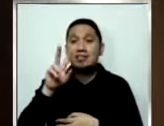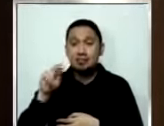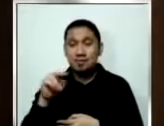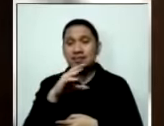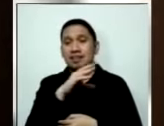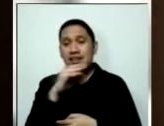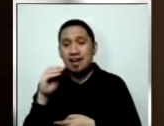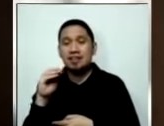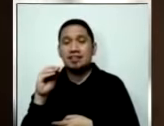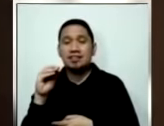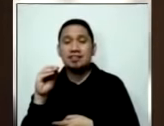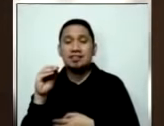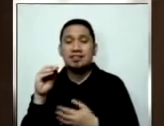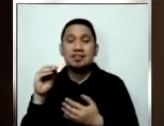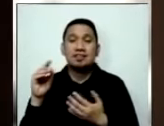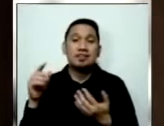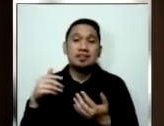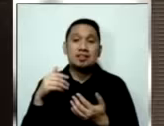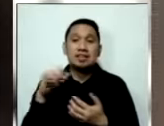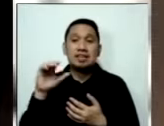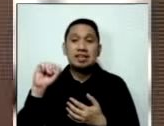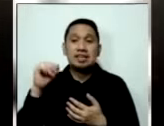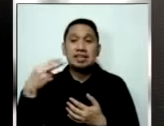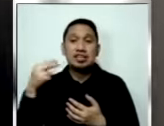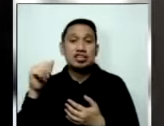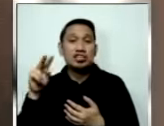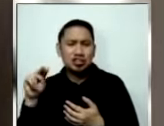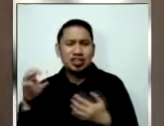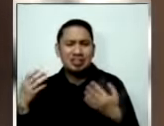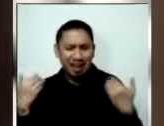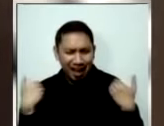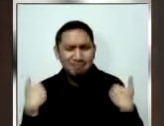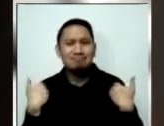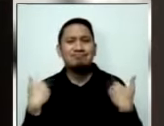Female Ultimate Survivor Shane Saba.